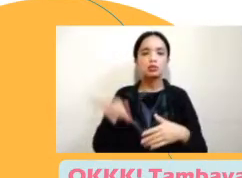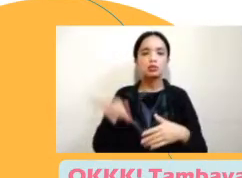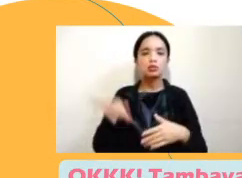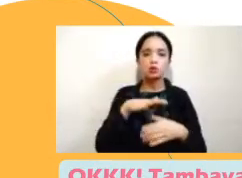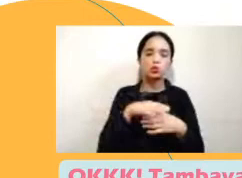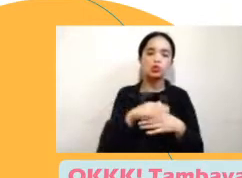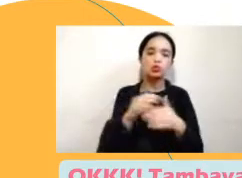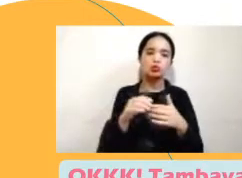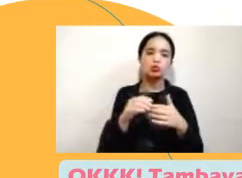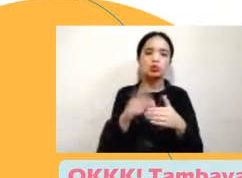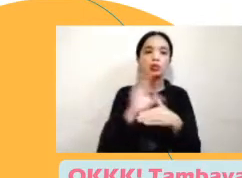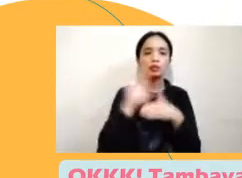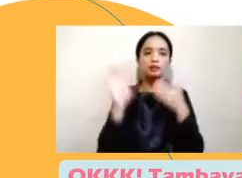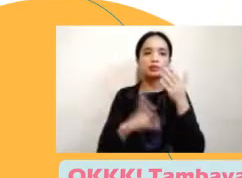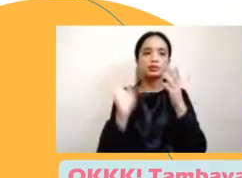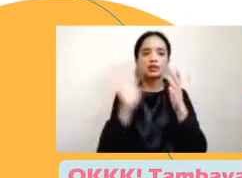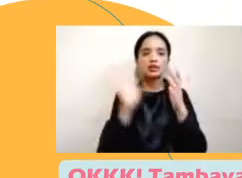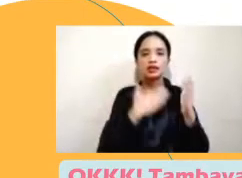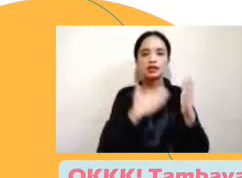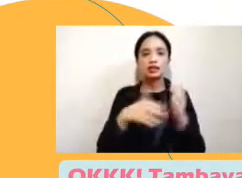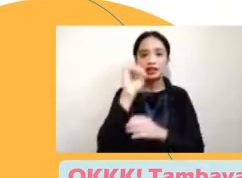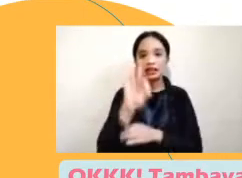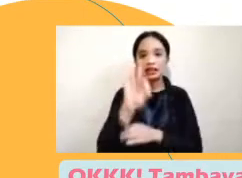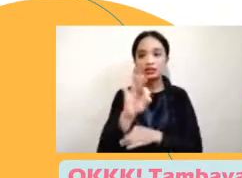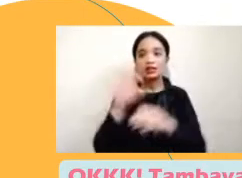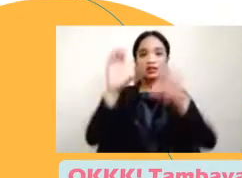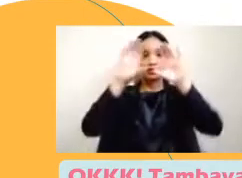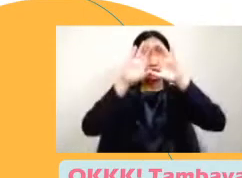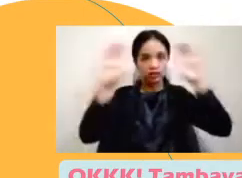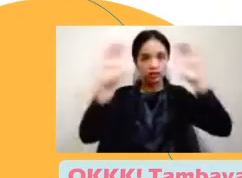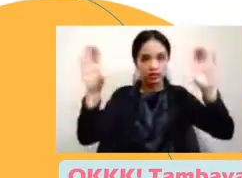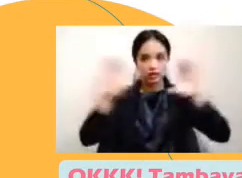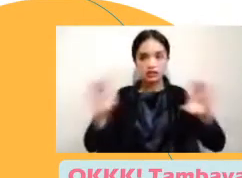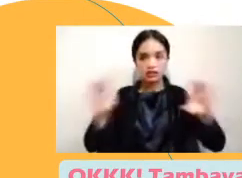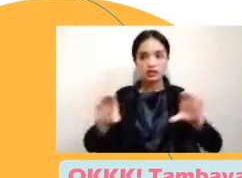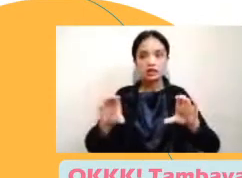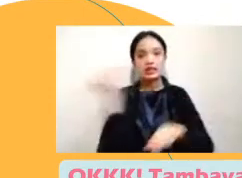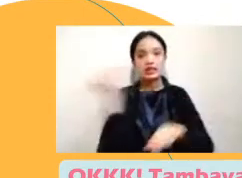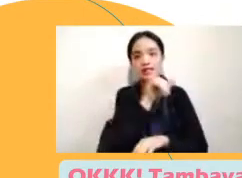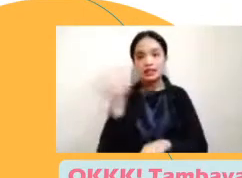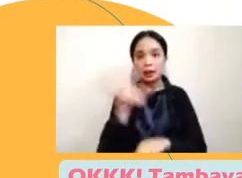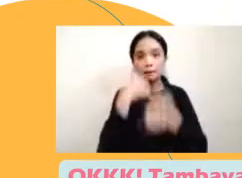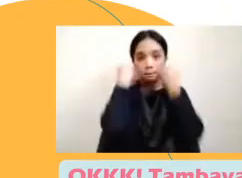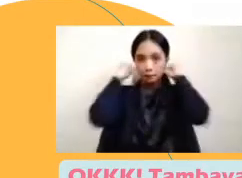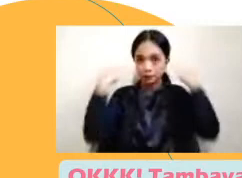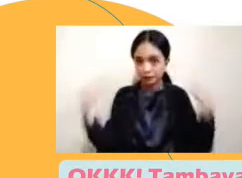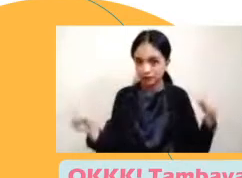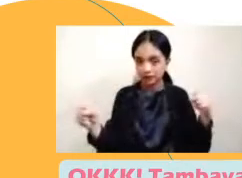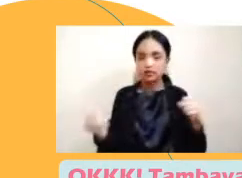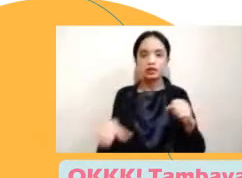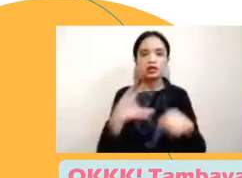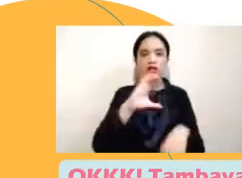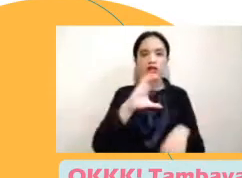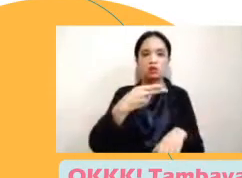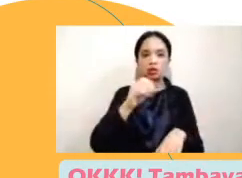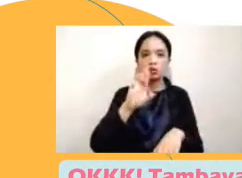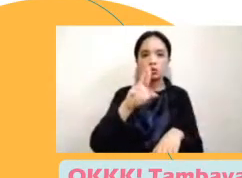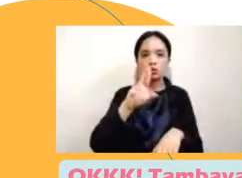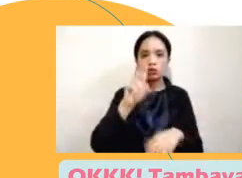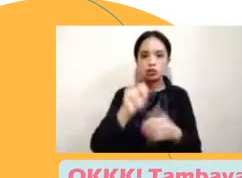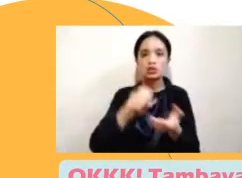buong kanta. Sa buong kanta. Yeah. Kung ang mga verses ay magkakapareho ng tunog at ang chorus na paulit-ulit ay may isa